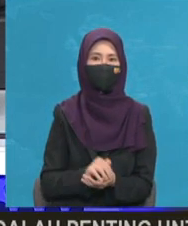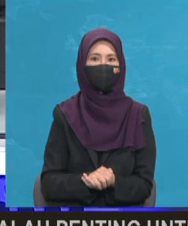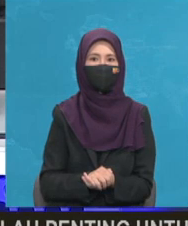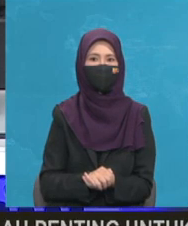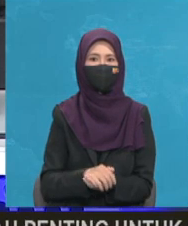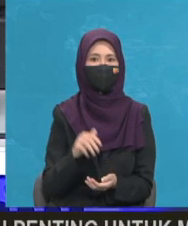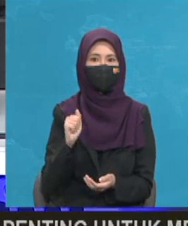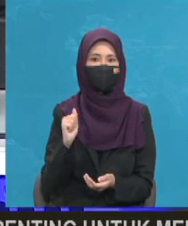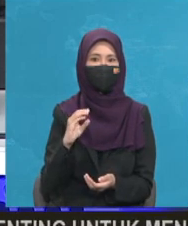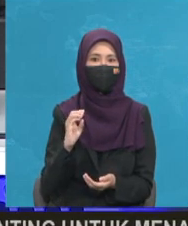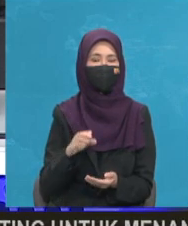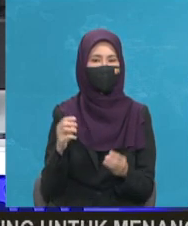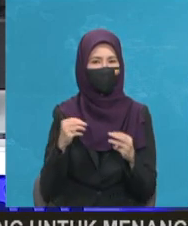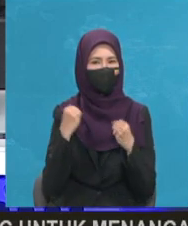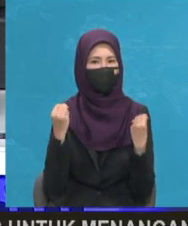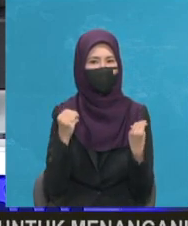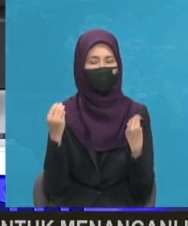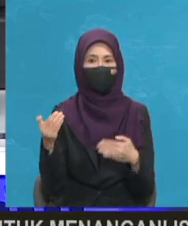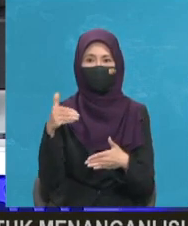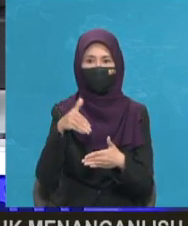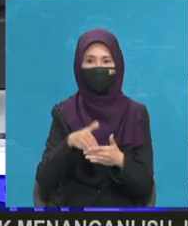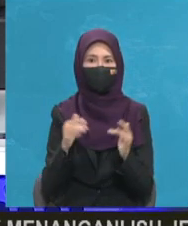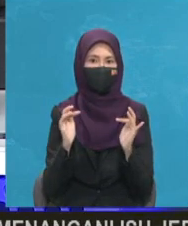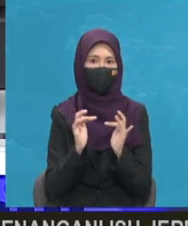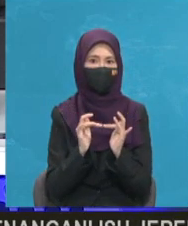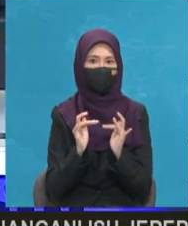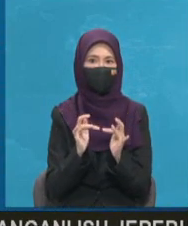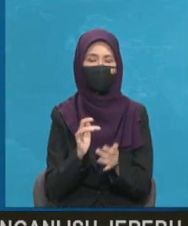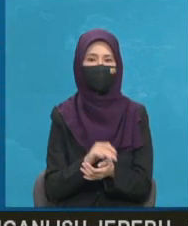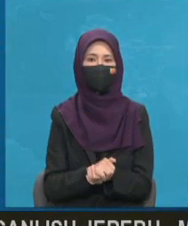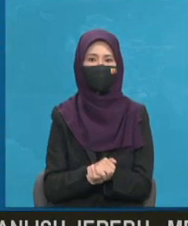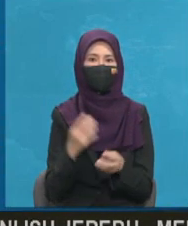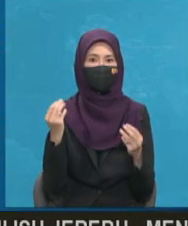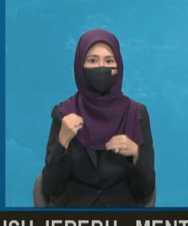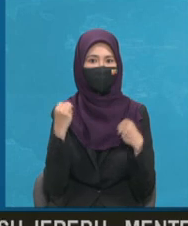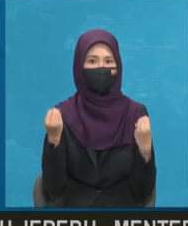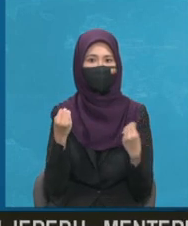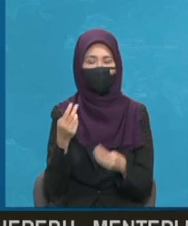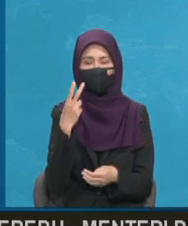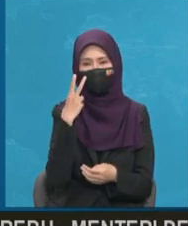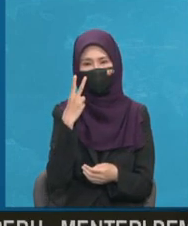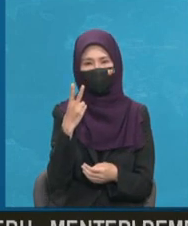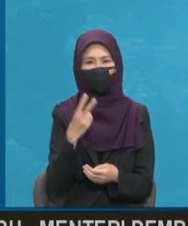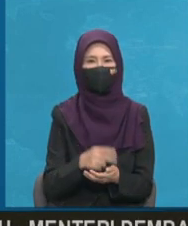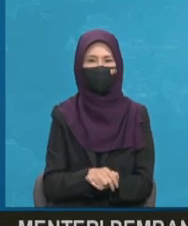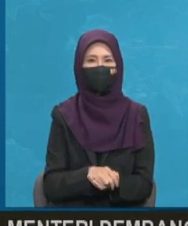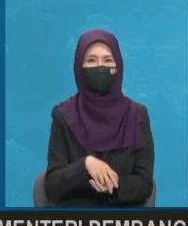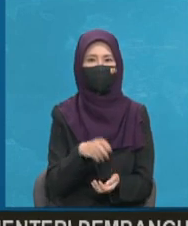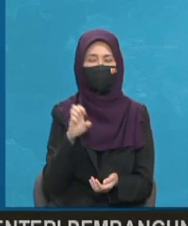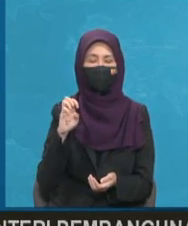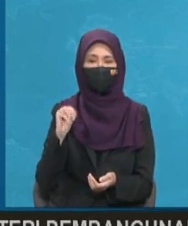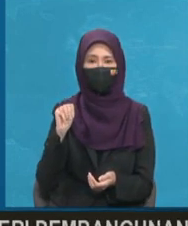di marlis yang diadakan secara dalam talian Marley saksikan oleh Mayor Jenderal udara